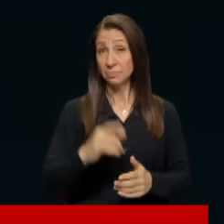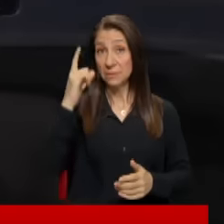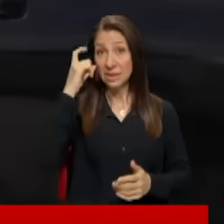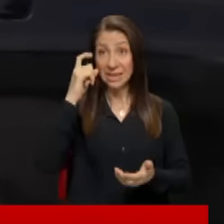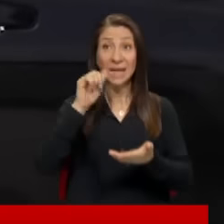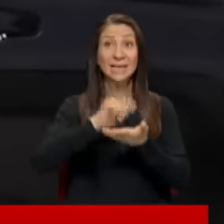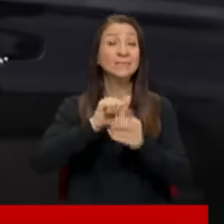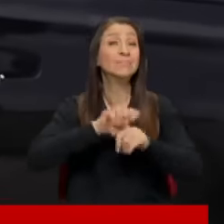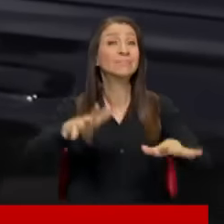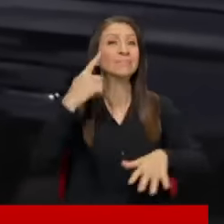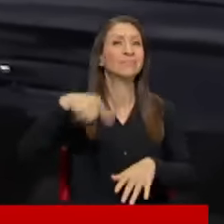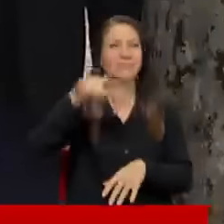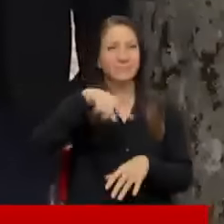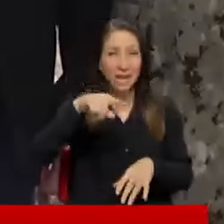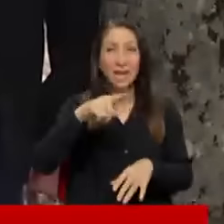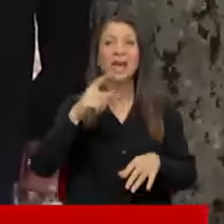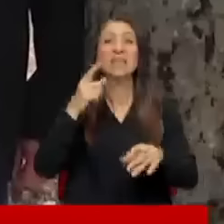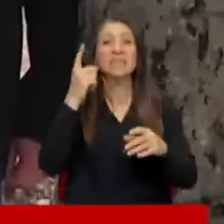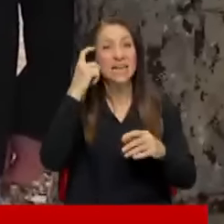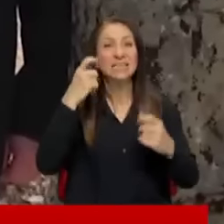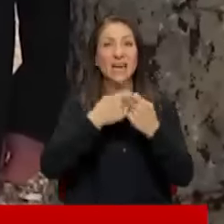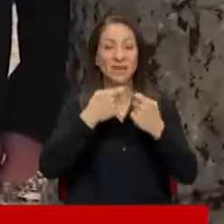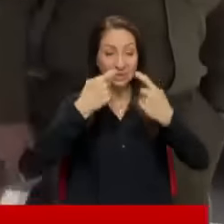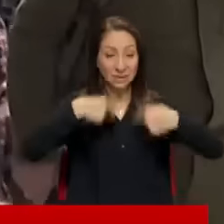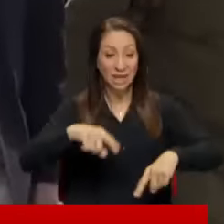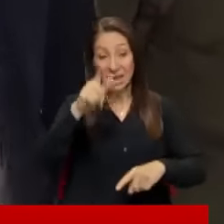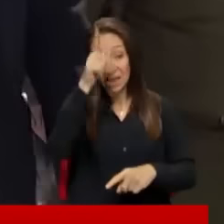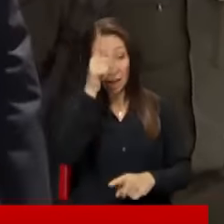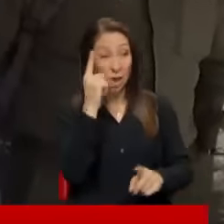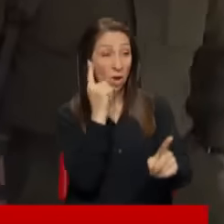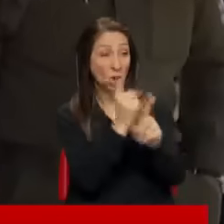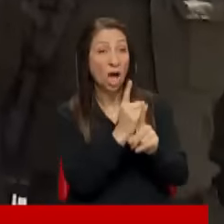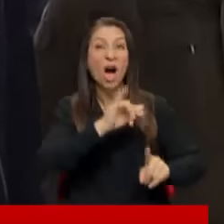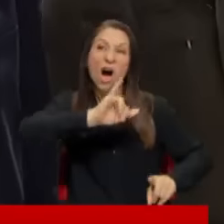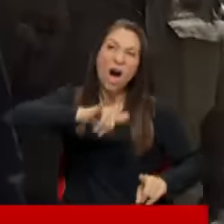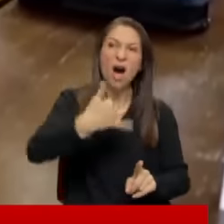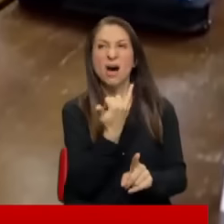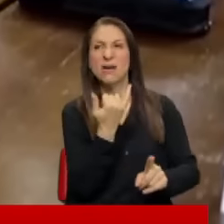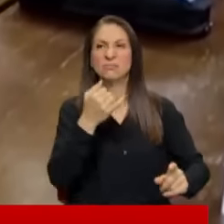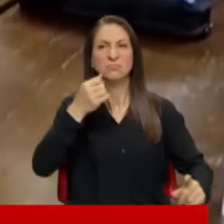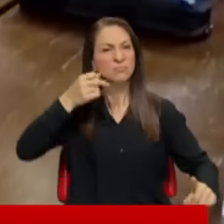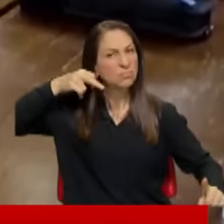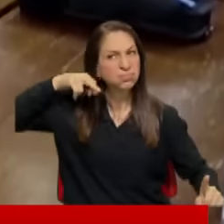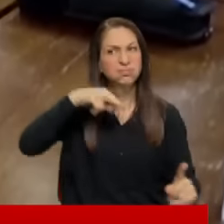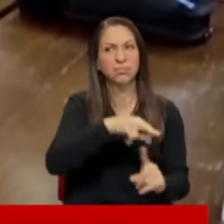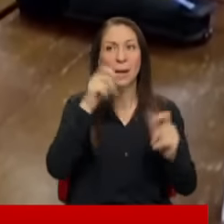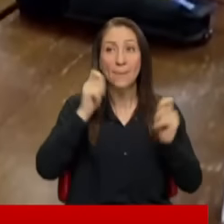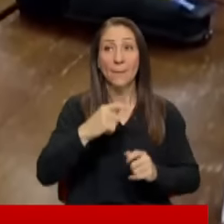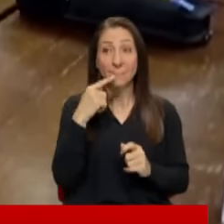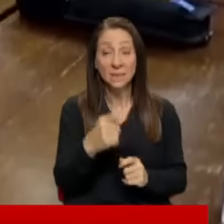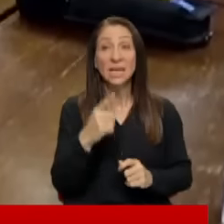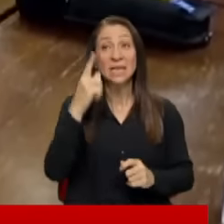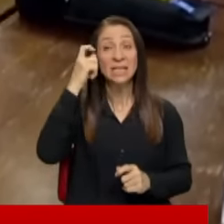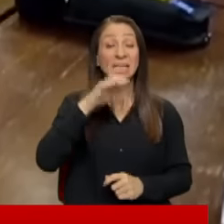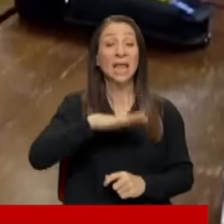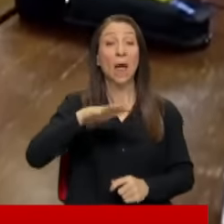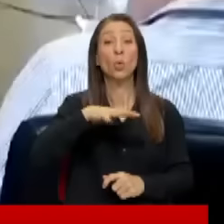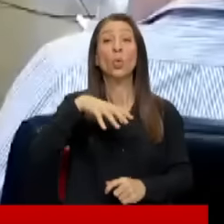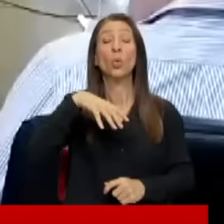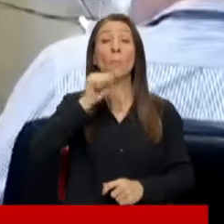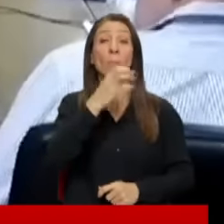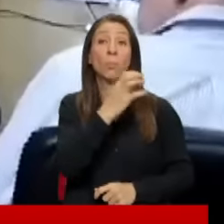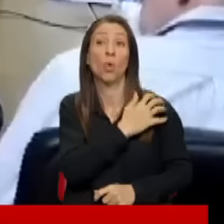İsrail basınına göre İsrail savaş kabinesi İran'a karşı acı verici misilleme seçeneklerini değerlendirdi. İsrail Genelkurmay Başkanı da